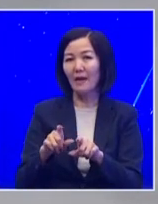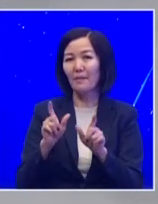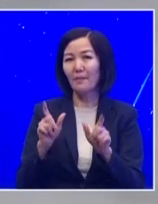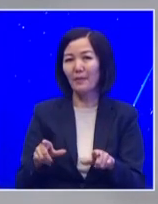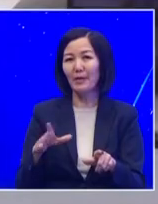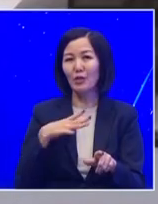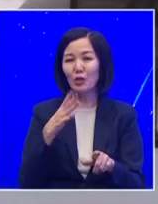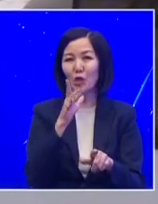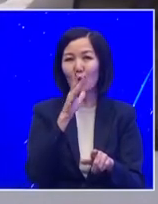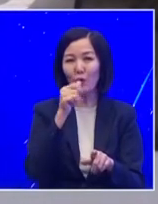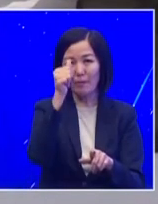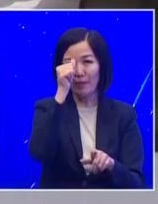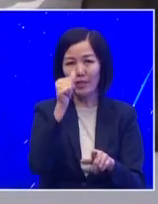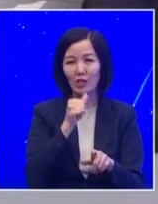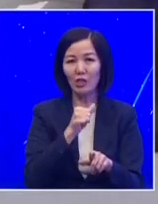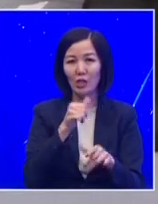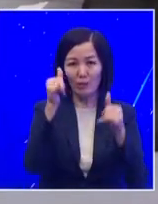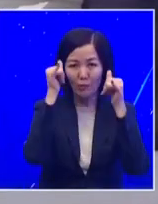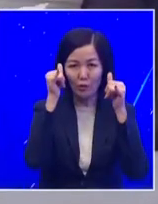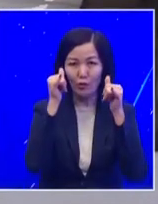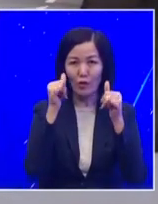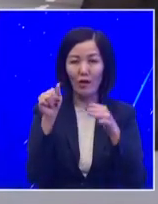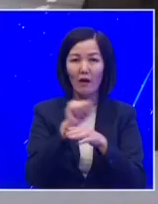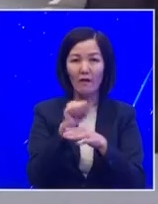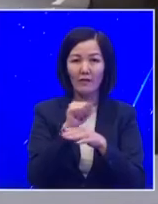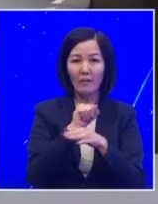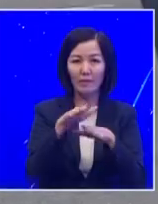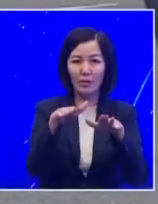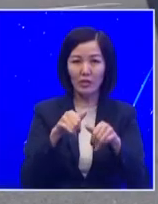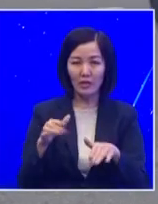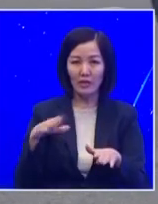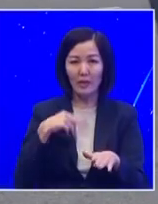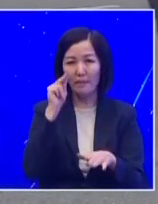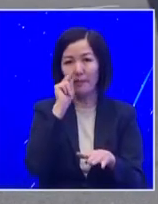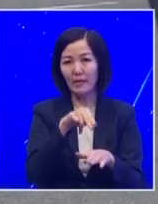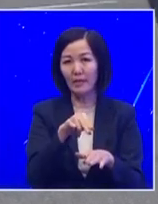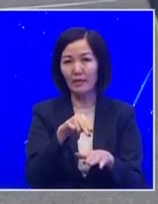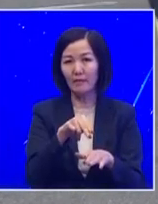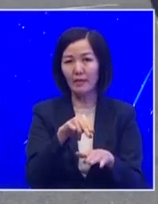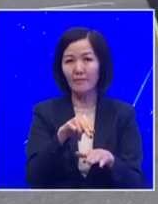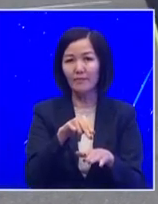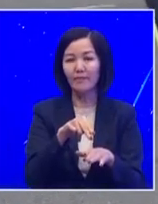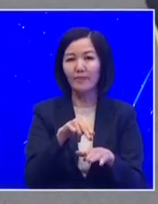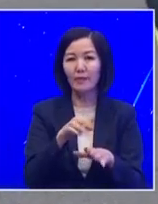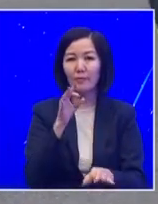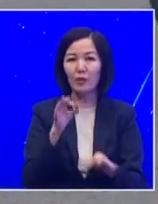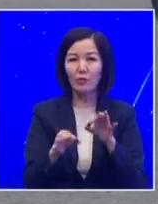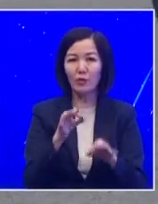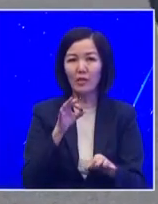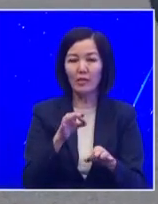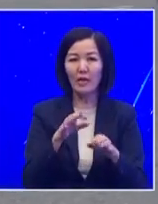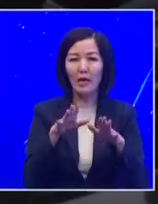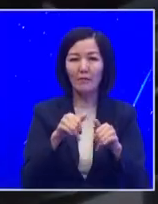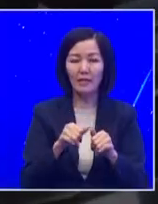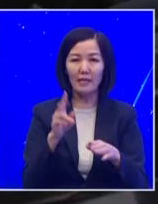был 4-месячный бычок. Автомашина водворена на штрафстоянку. Подозреваемому избрана мера процессуального принуждения